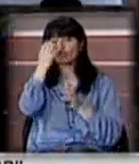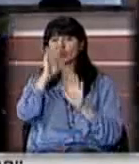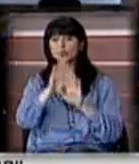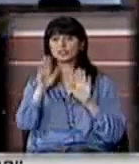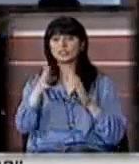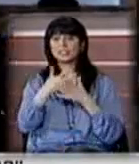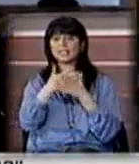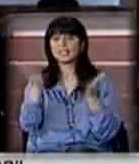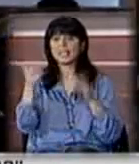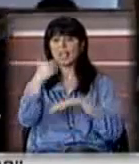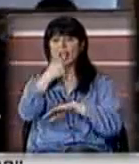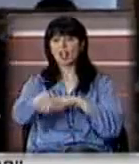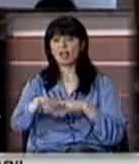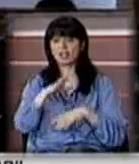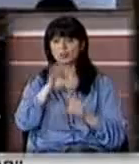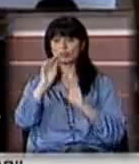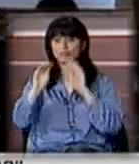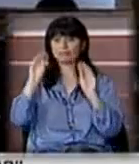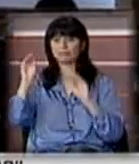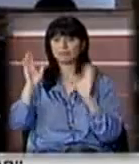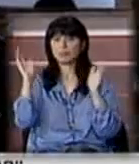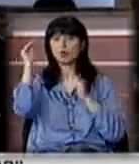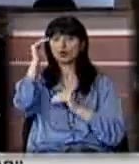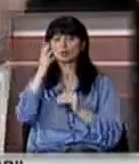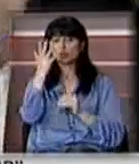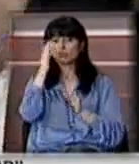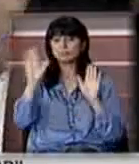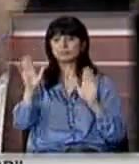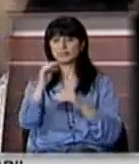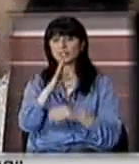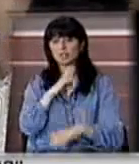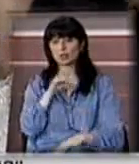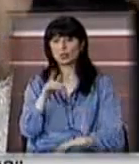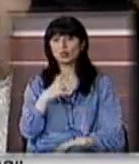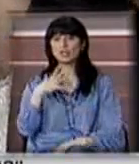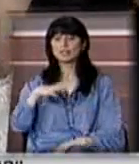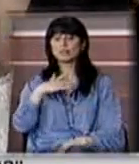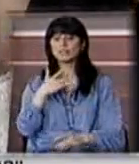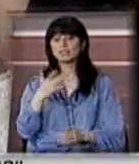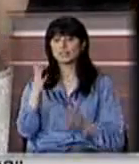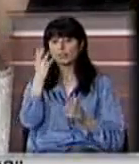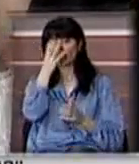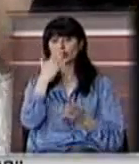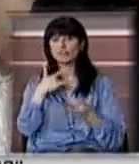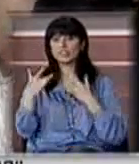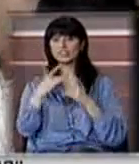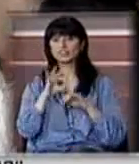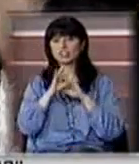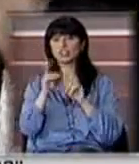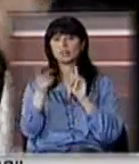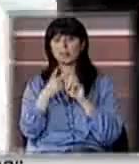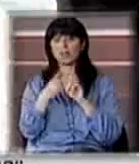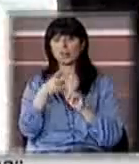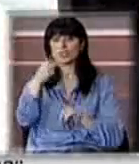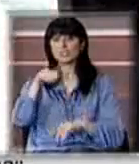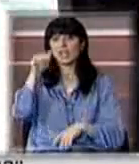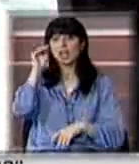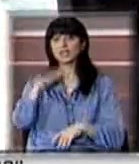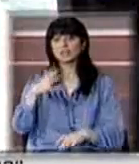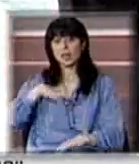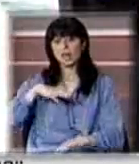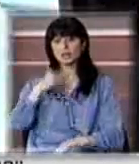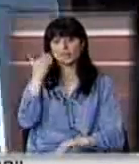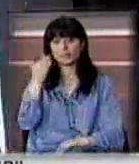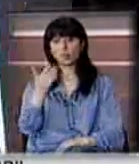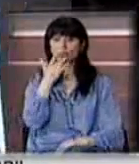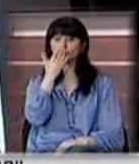შედევრები ღია ცისქვეშ ინსტალირებულ მონიტორებზე იქნა ნაჩვენები. თბილისი ფოტოფესტივალი წელს მეორე ჩატარდა და მასში 20,000-მდე ქართველმა